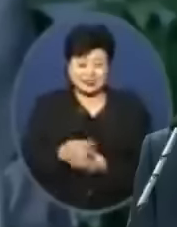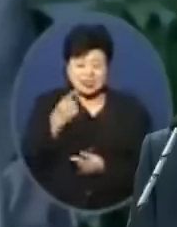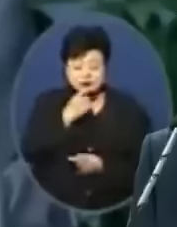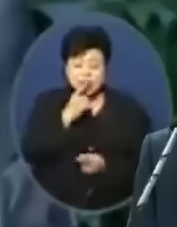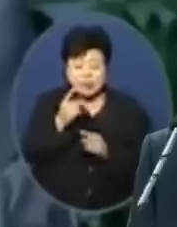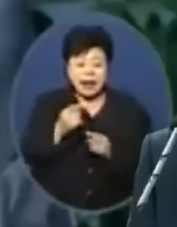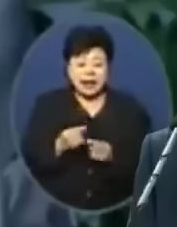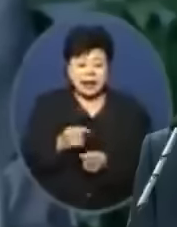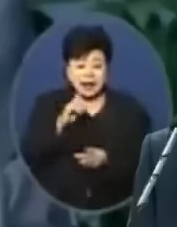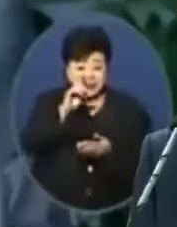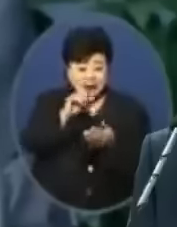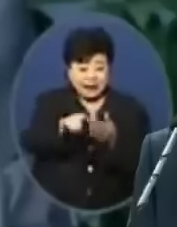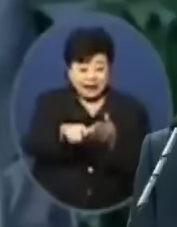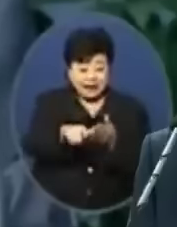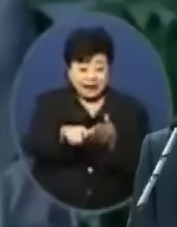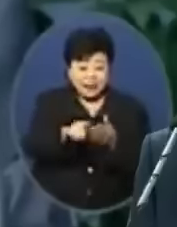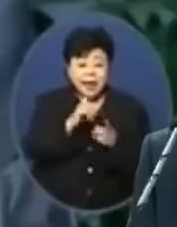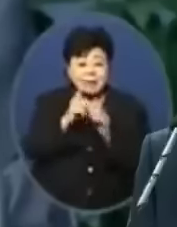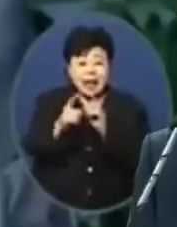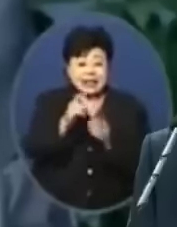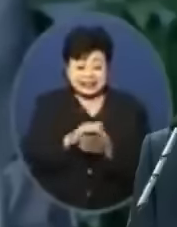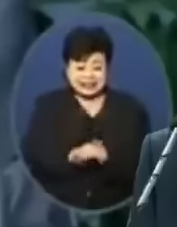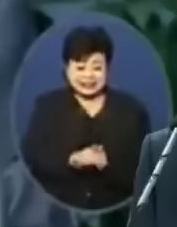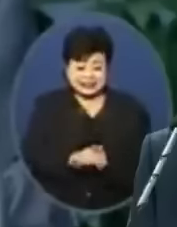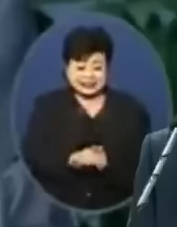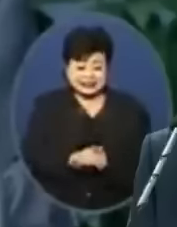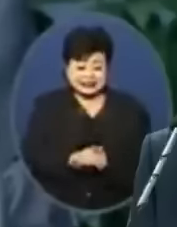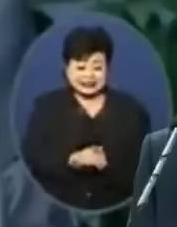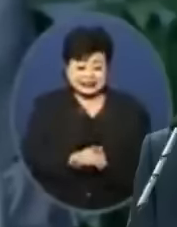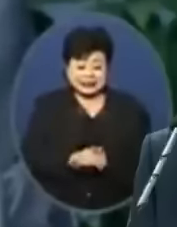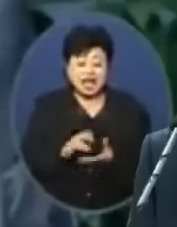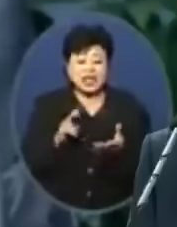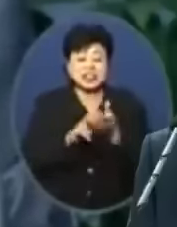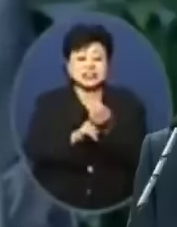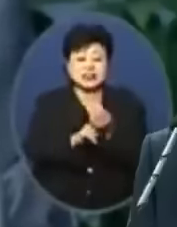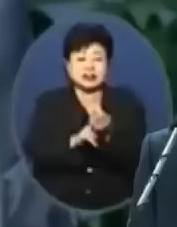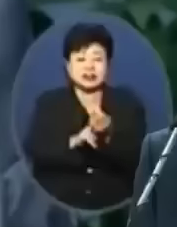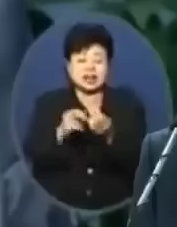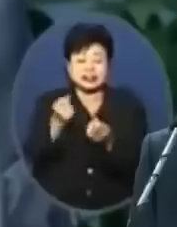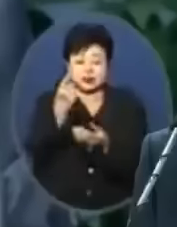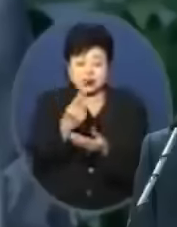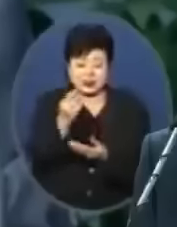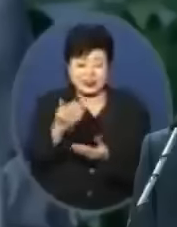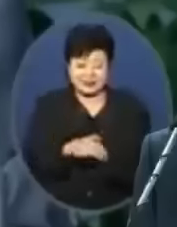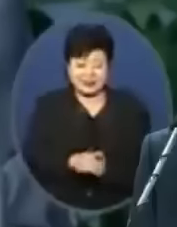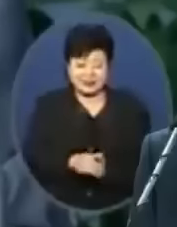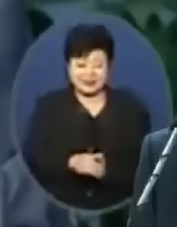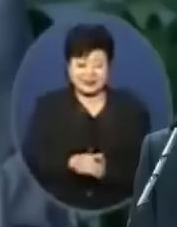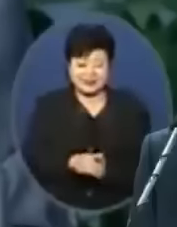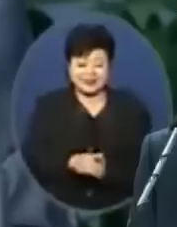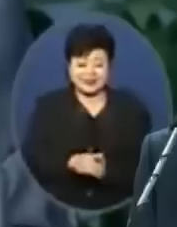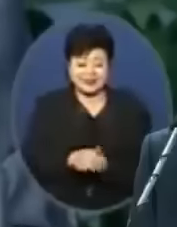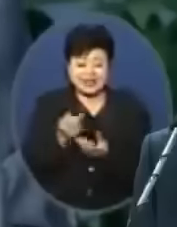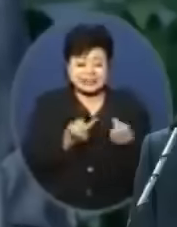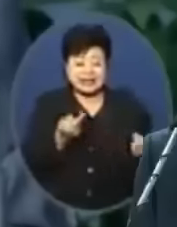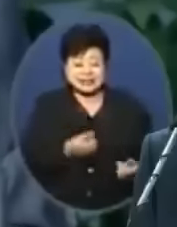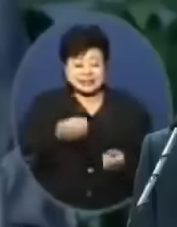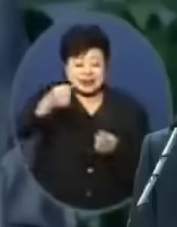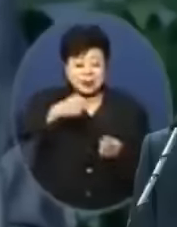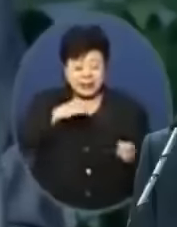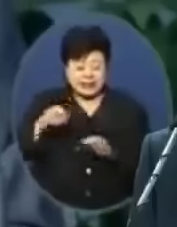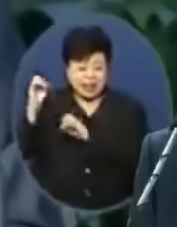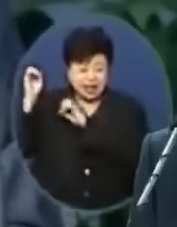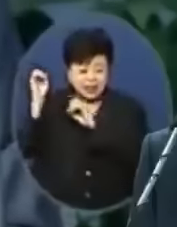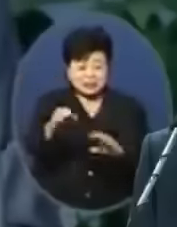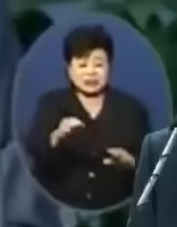입술로 말을 하게 되면 그 말이 기적을 가져오는 것입니다. 이 산들어 들리어 저